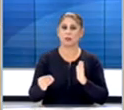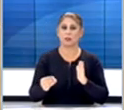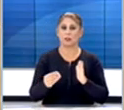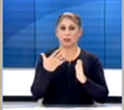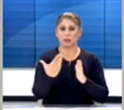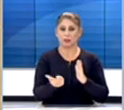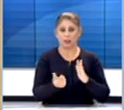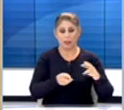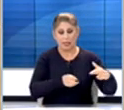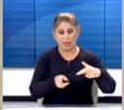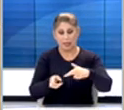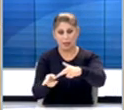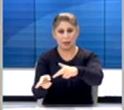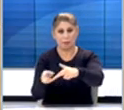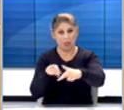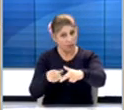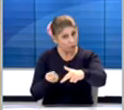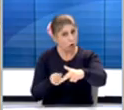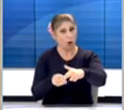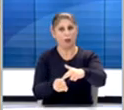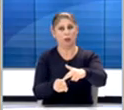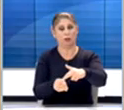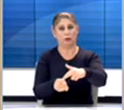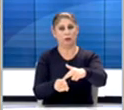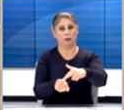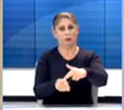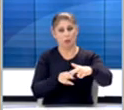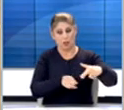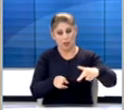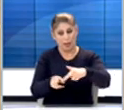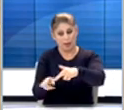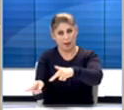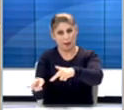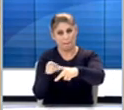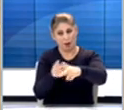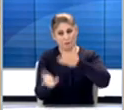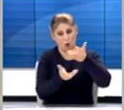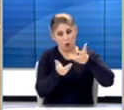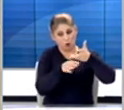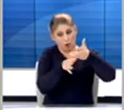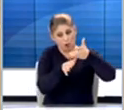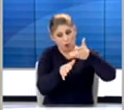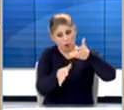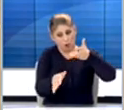φωτιά μέσα από ένα ρέμα. Γιατί αυτό έγινε εν προκειμένου. Από το ρέμα κατέβηκε η φωτιά.